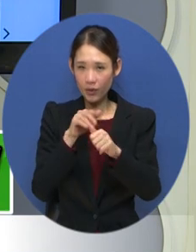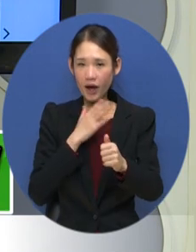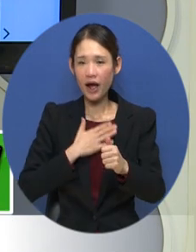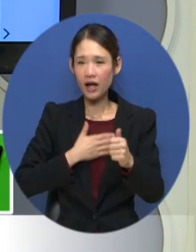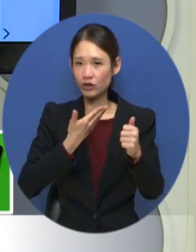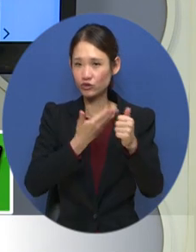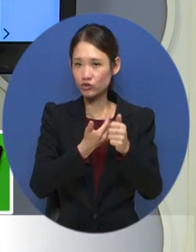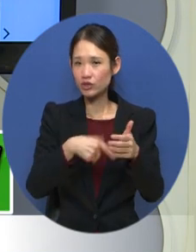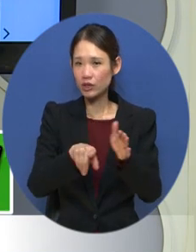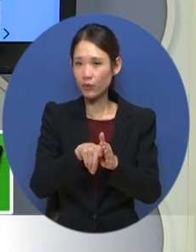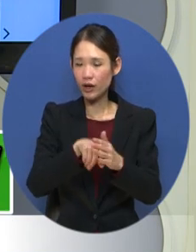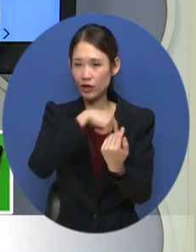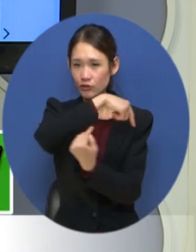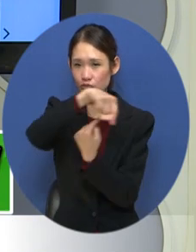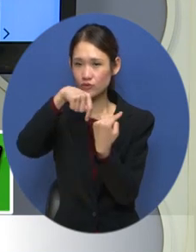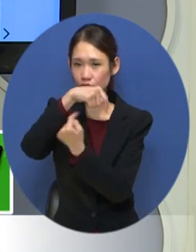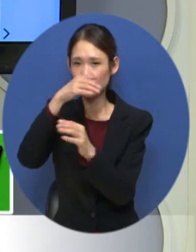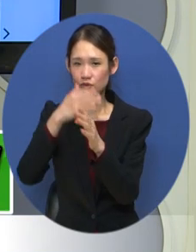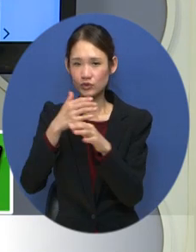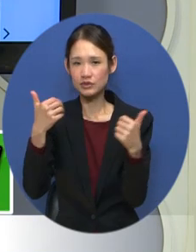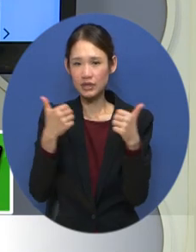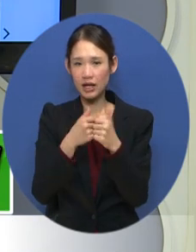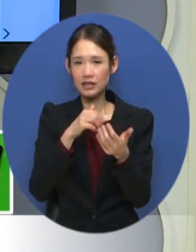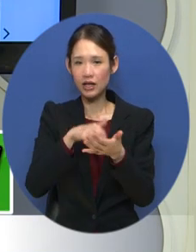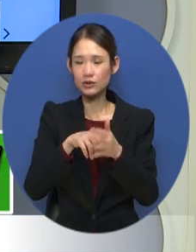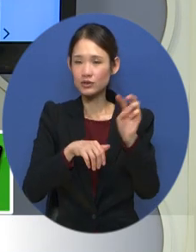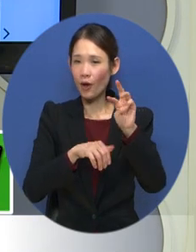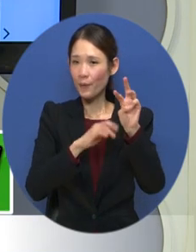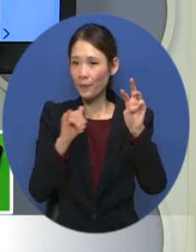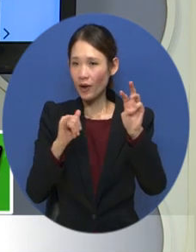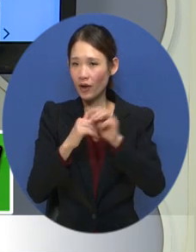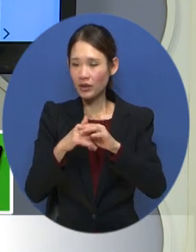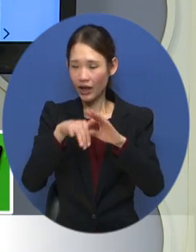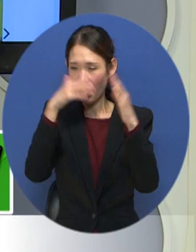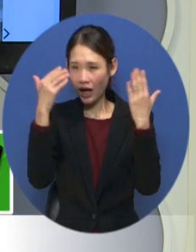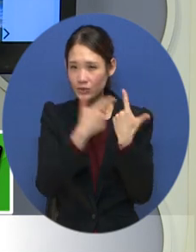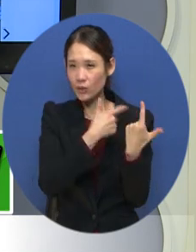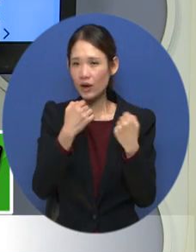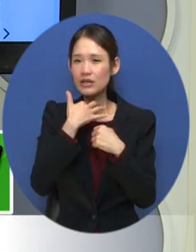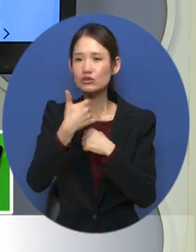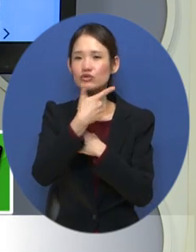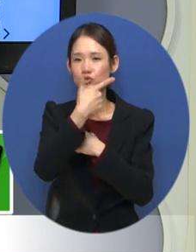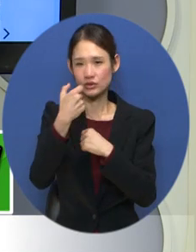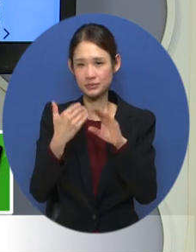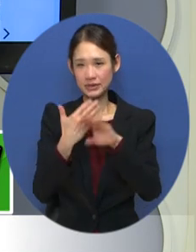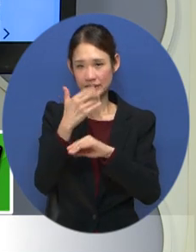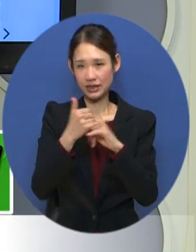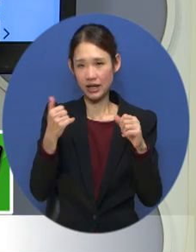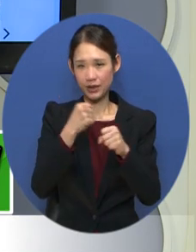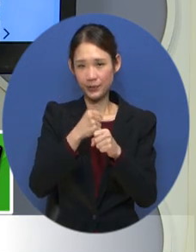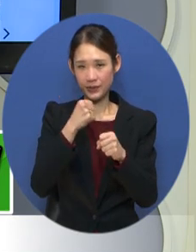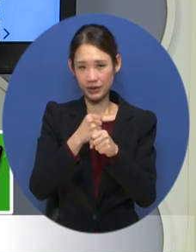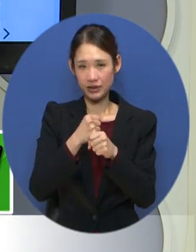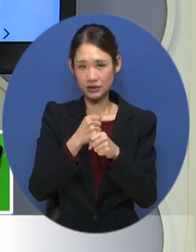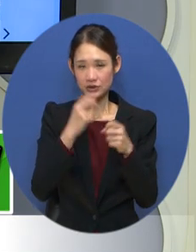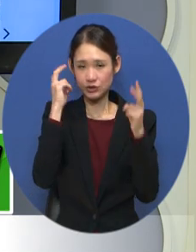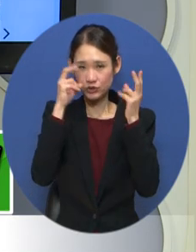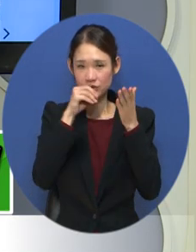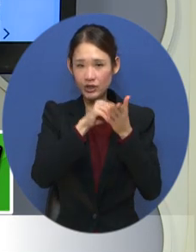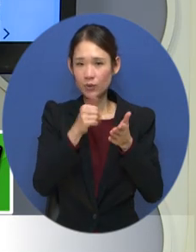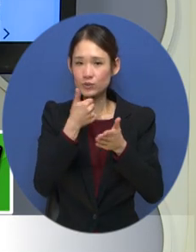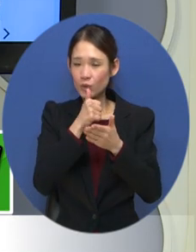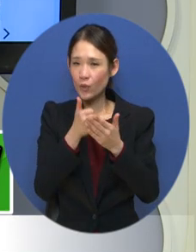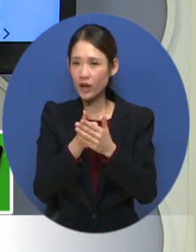위해 운영하는데요 상담원 30명은 모두 만 60세 이상으로 구성하고 취업 알선과 상담 업무 유경험자